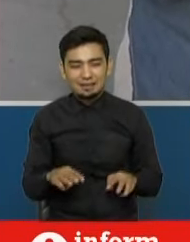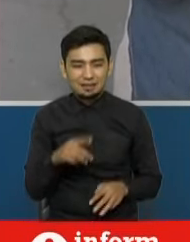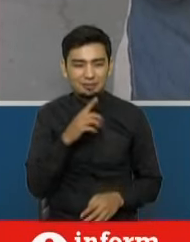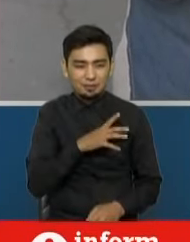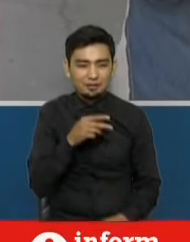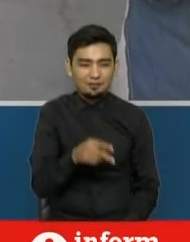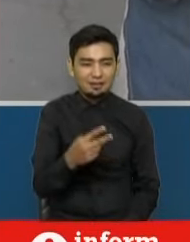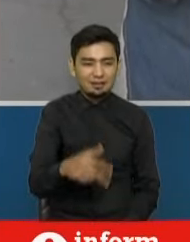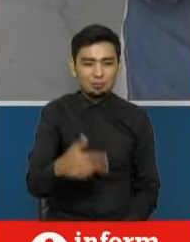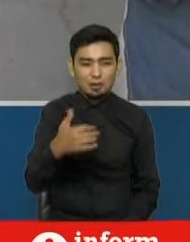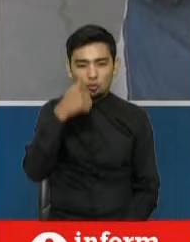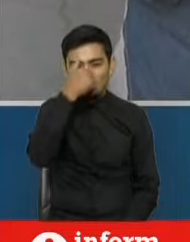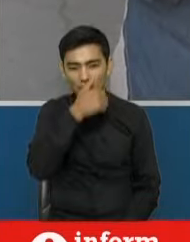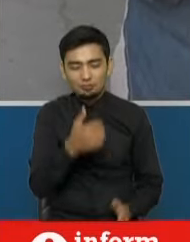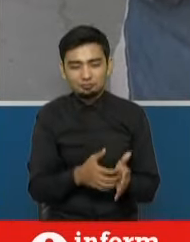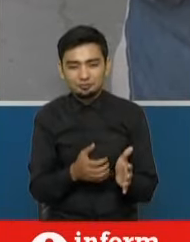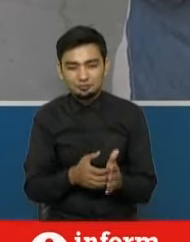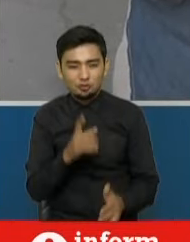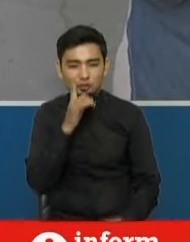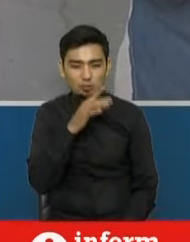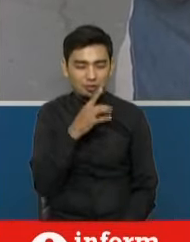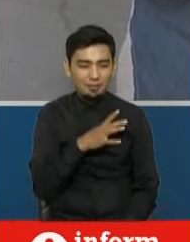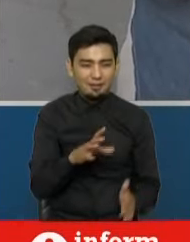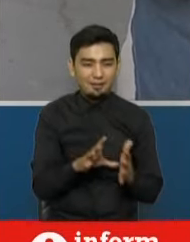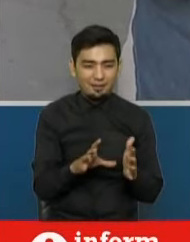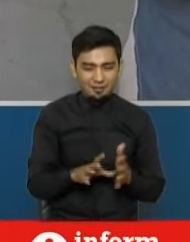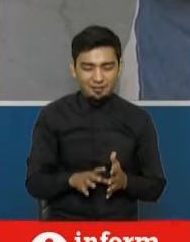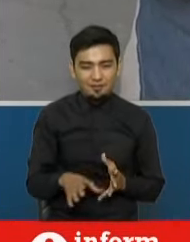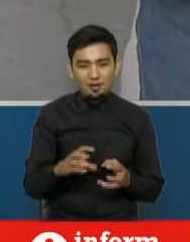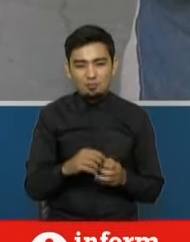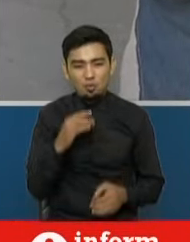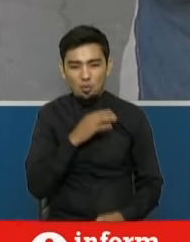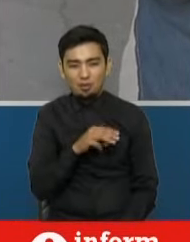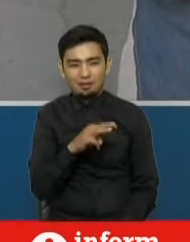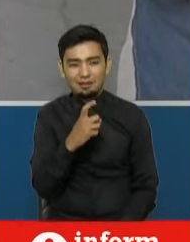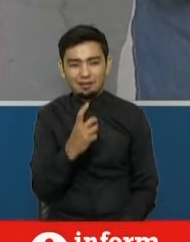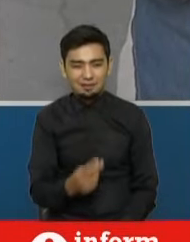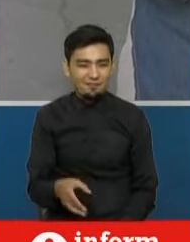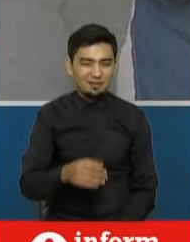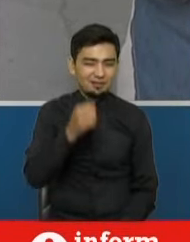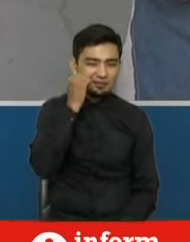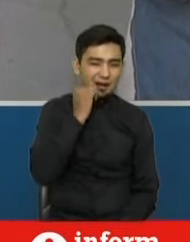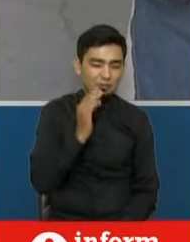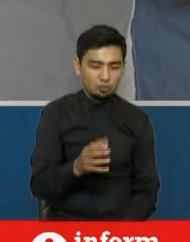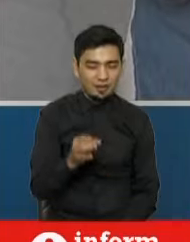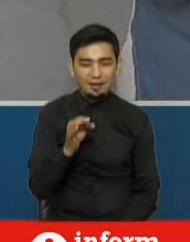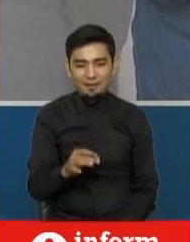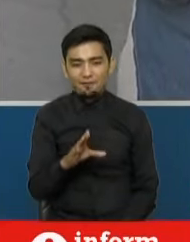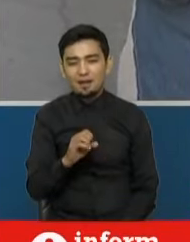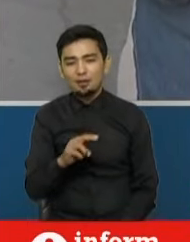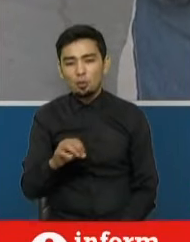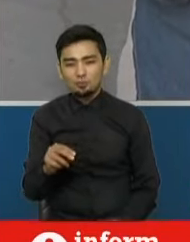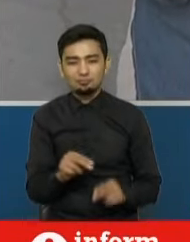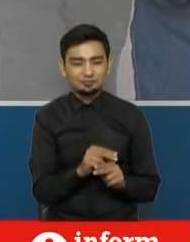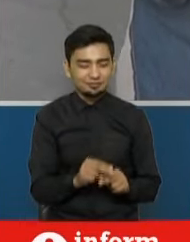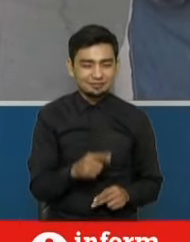году в стране не будет хватать производимой электроэнергии, а многие ТЭЦ устареют. Ведомство считают, что вместо их ремонта